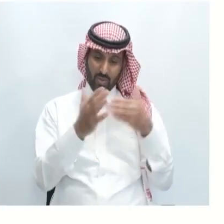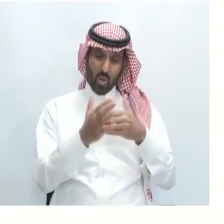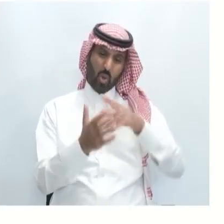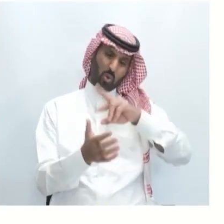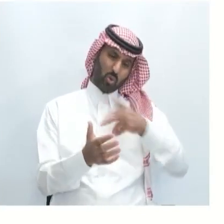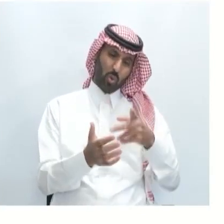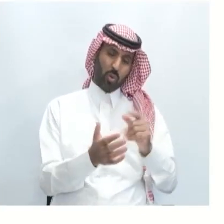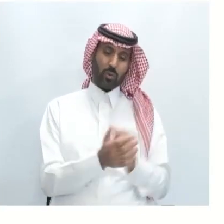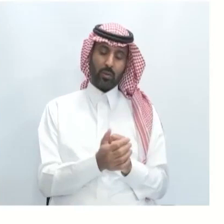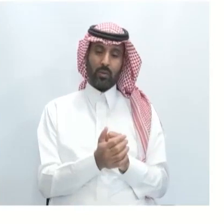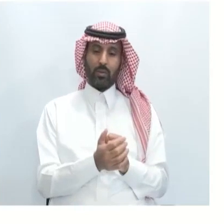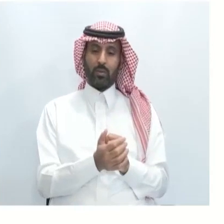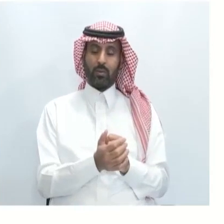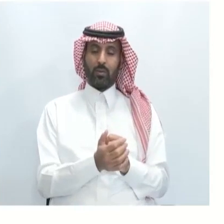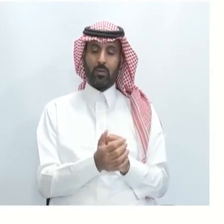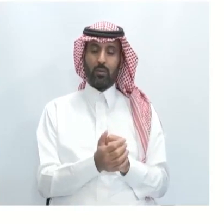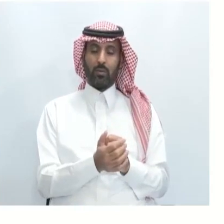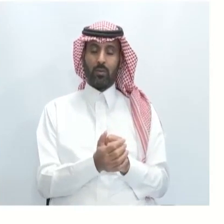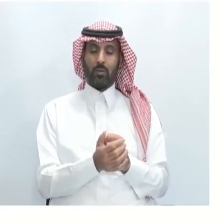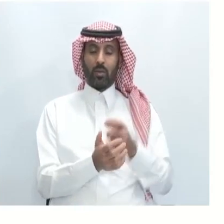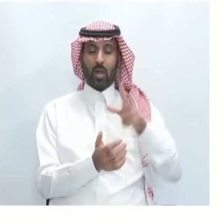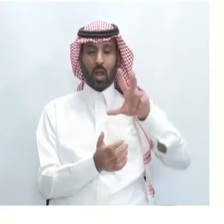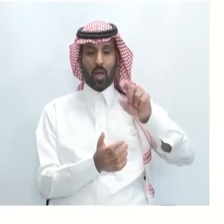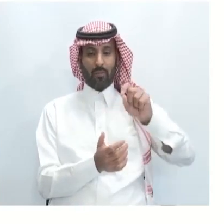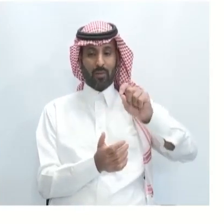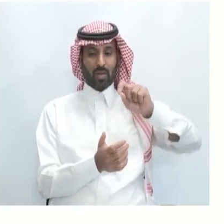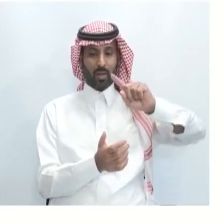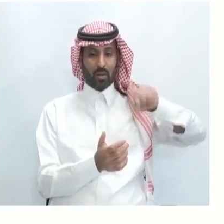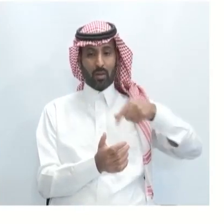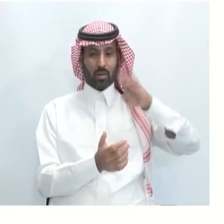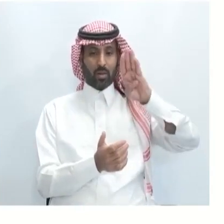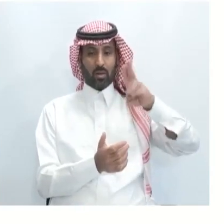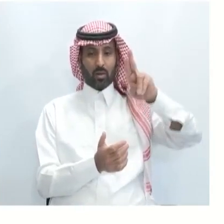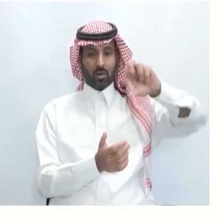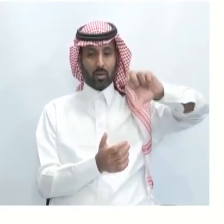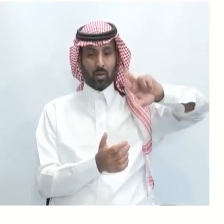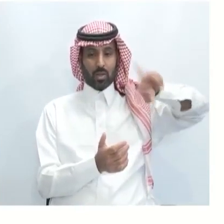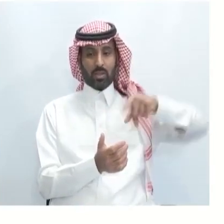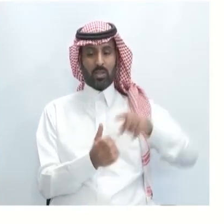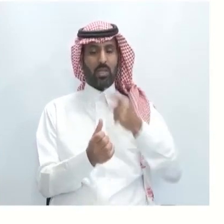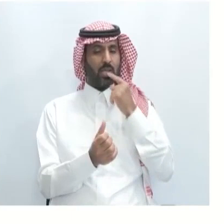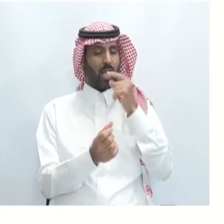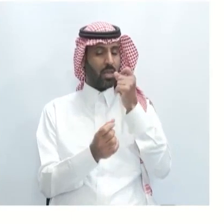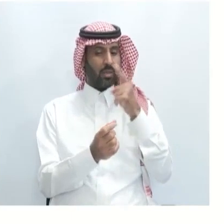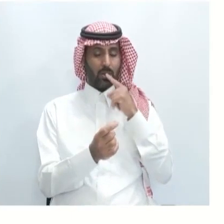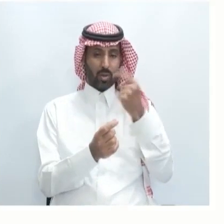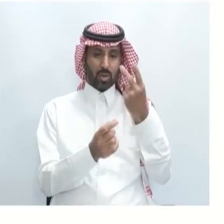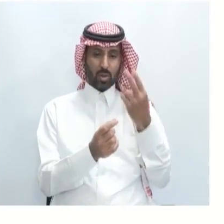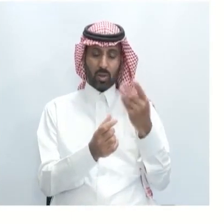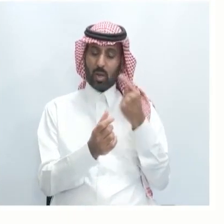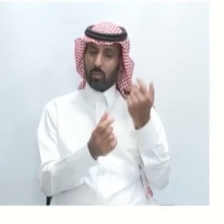احسنتم هو كيتون اذا الفركتوز هو نوع من انواع السكريات الاحاديه كم عدد ذرات الكربون